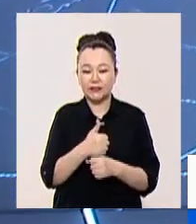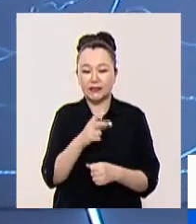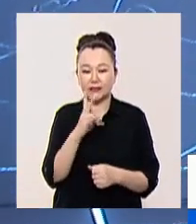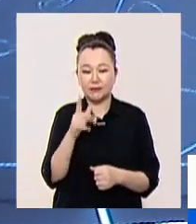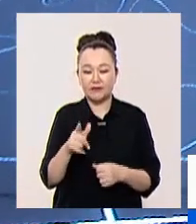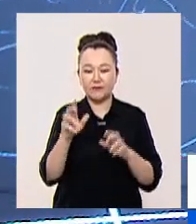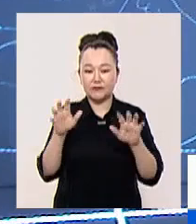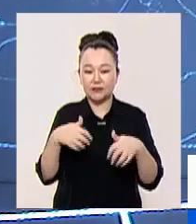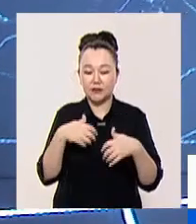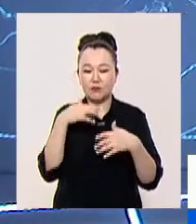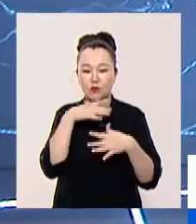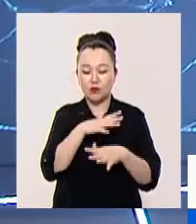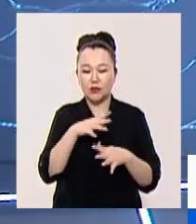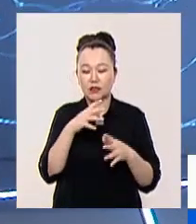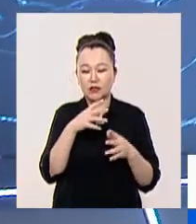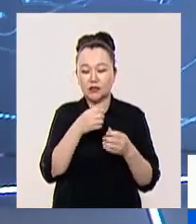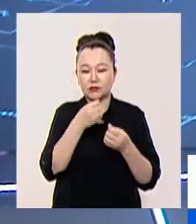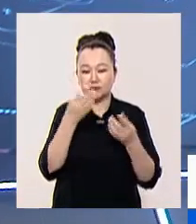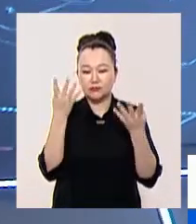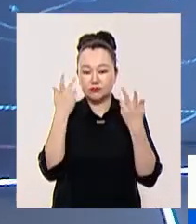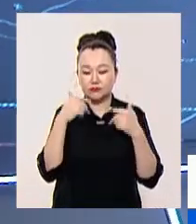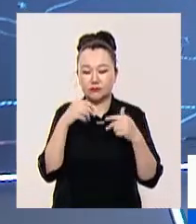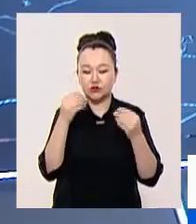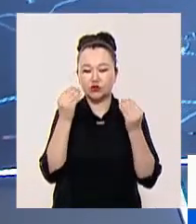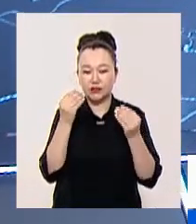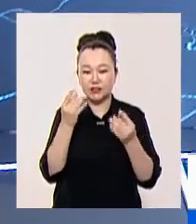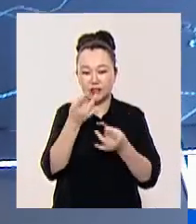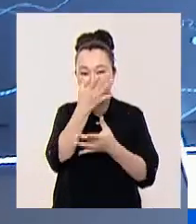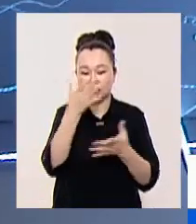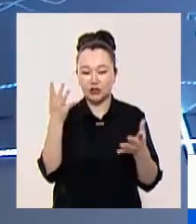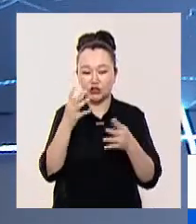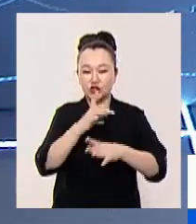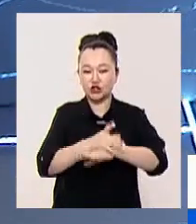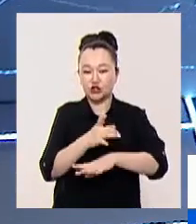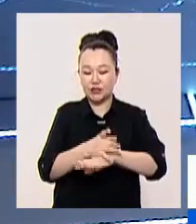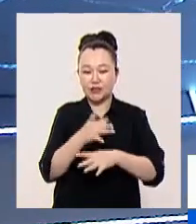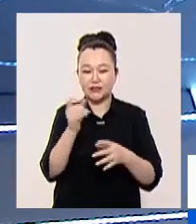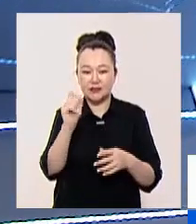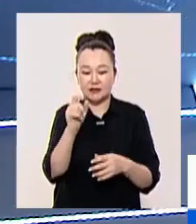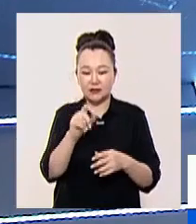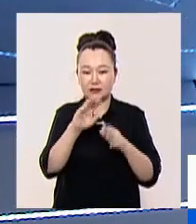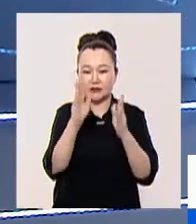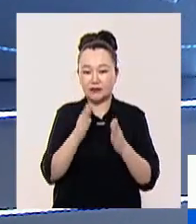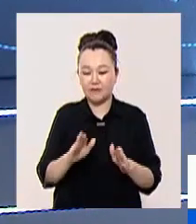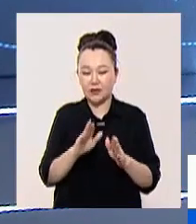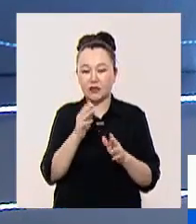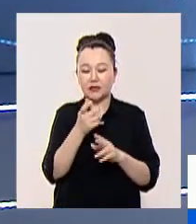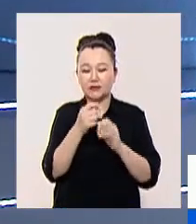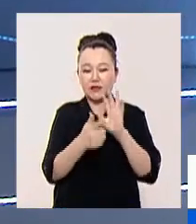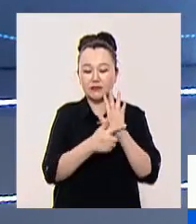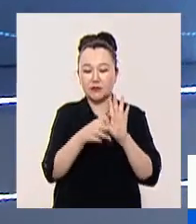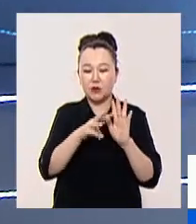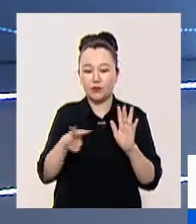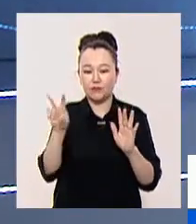изъяли многочисленные предметы роскоши. Элитные часы, золотые слитки, антиквариат и 17 миллионов